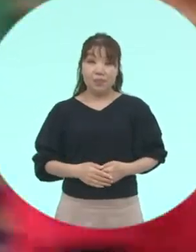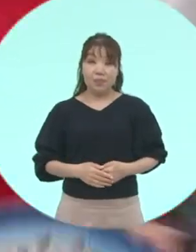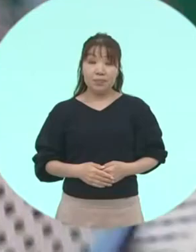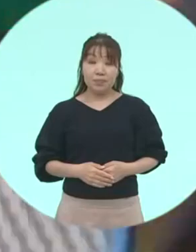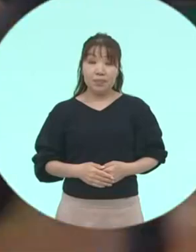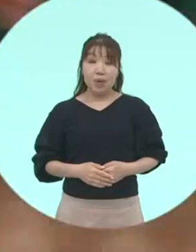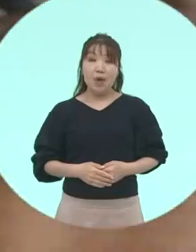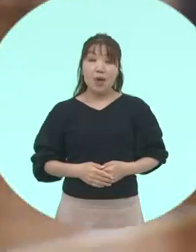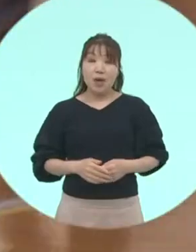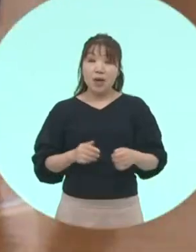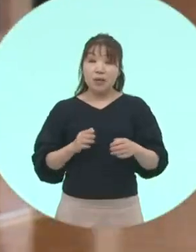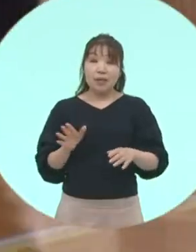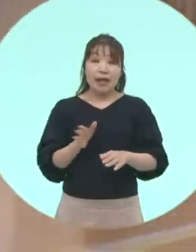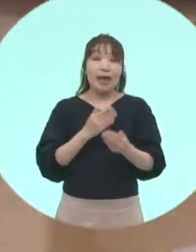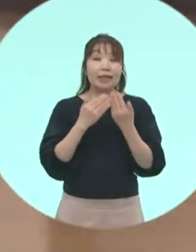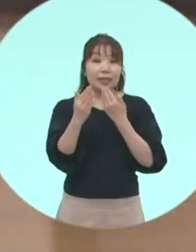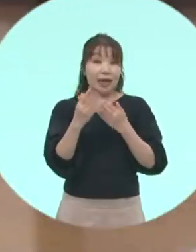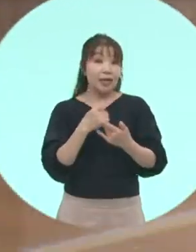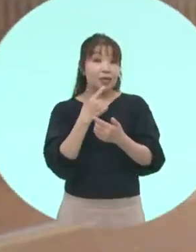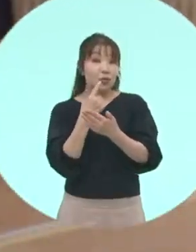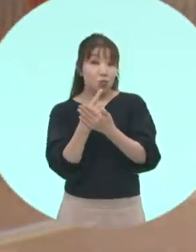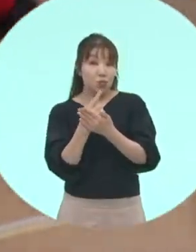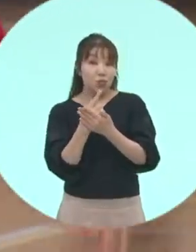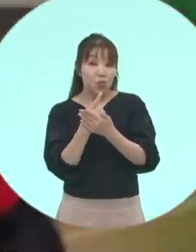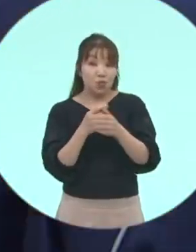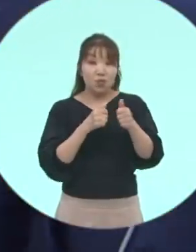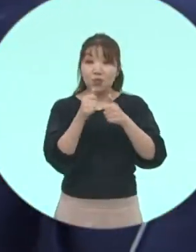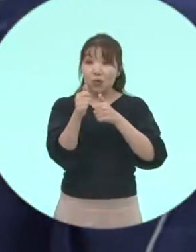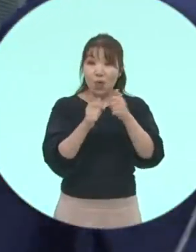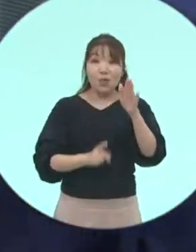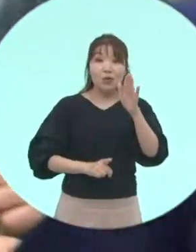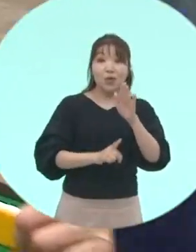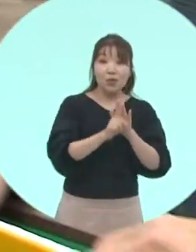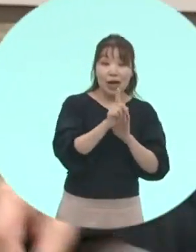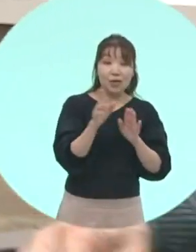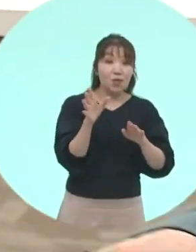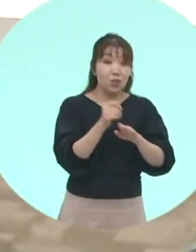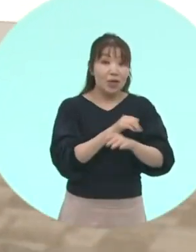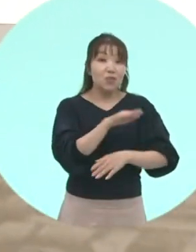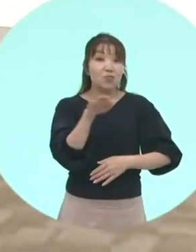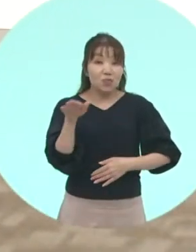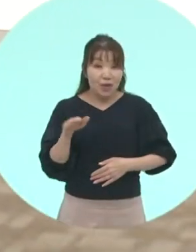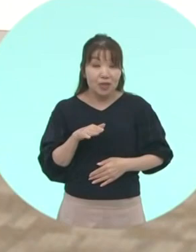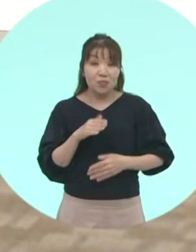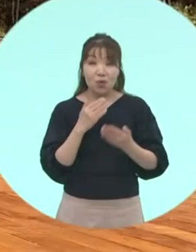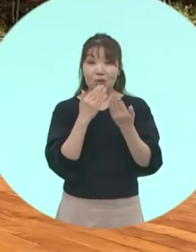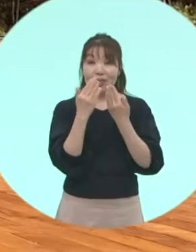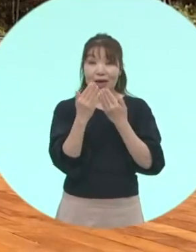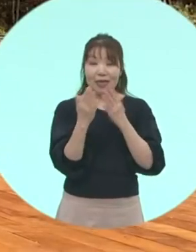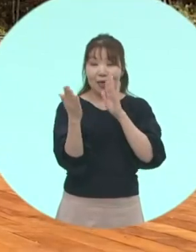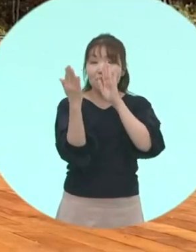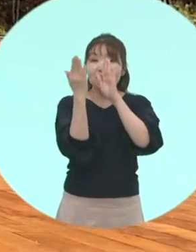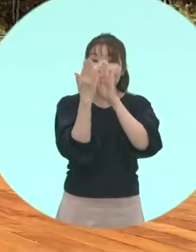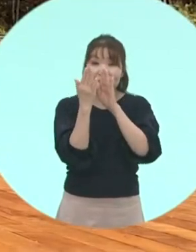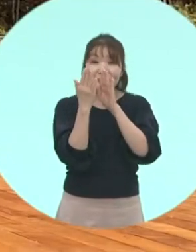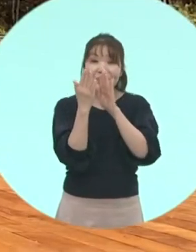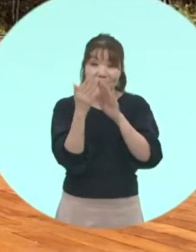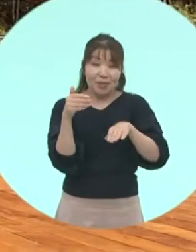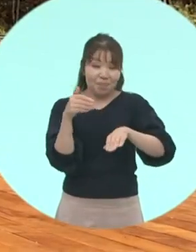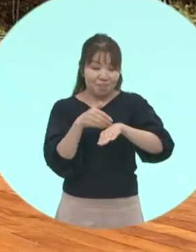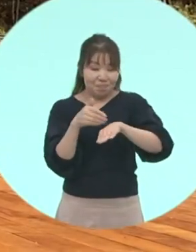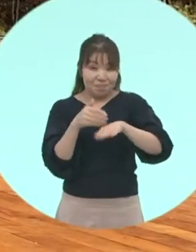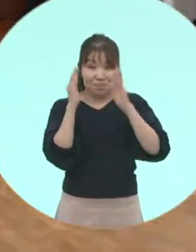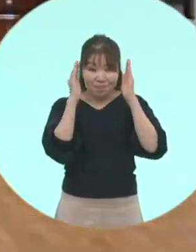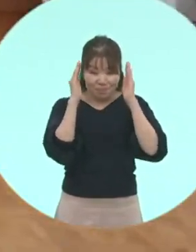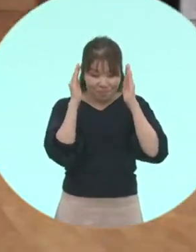一方、大会に出場する各競技の代表選手たちも大会を目前に控え、